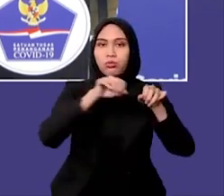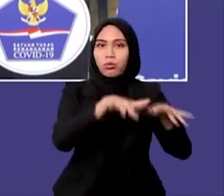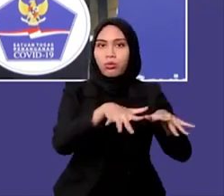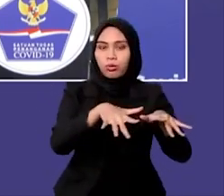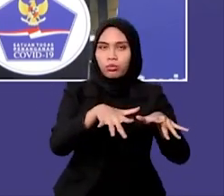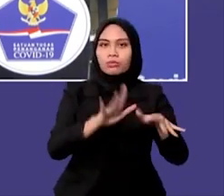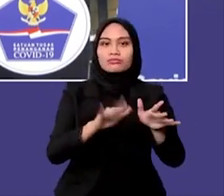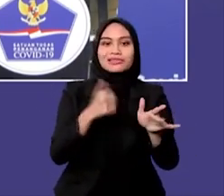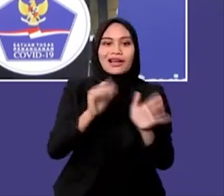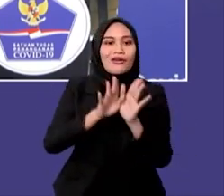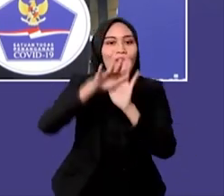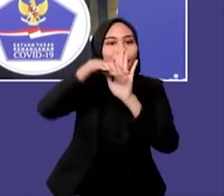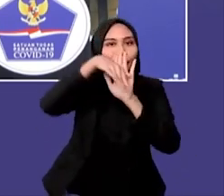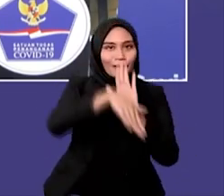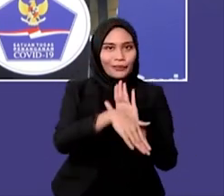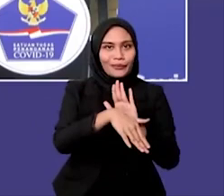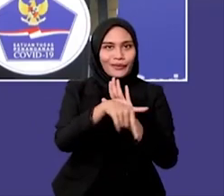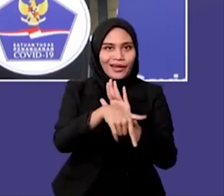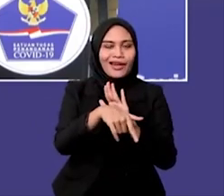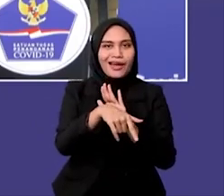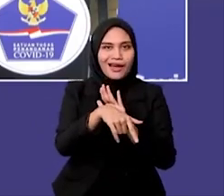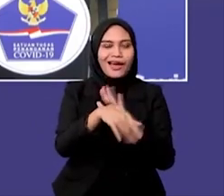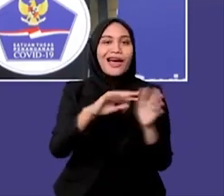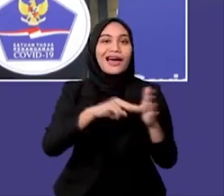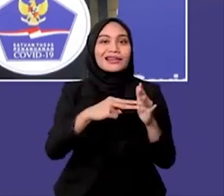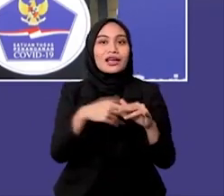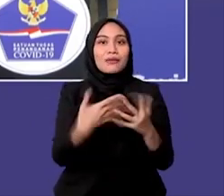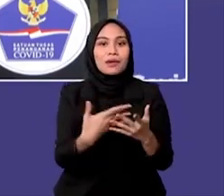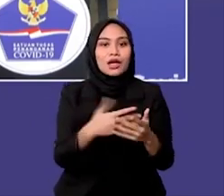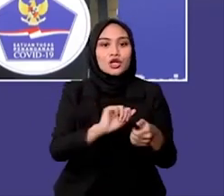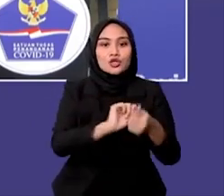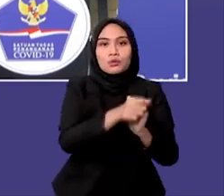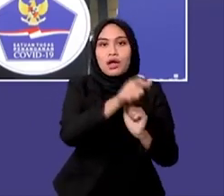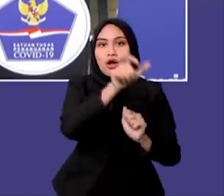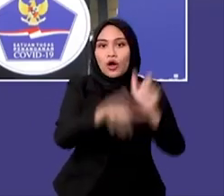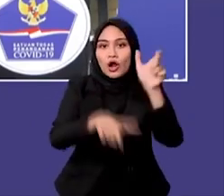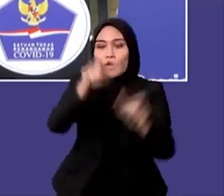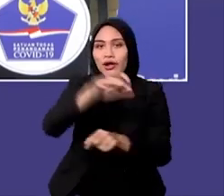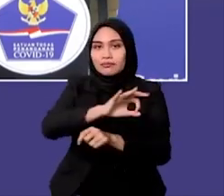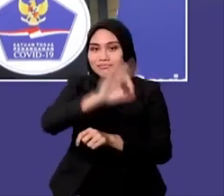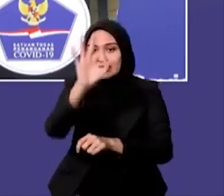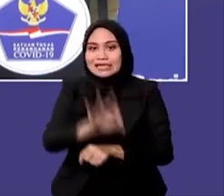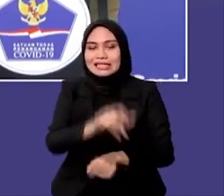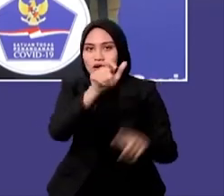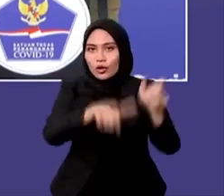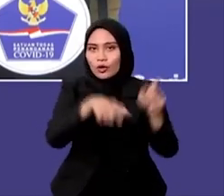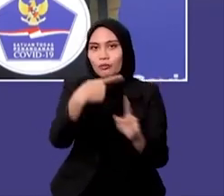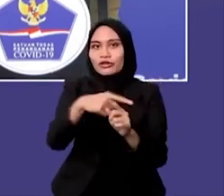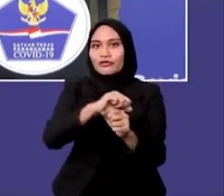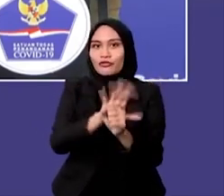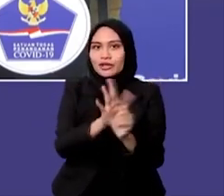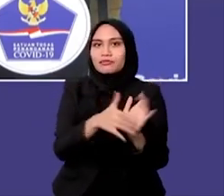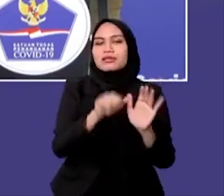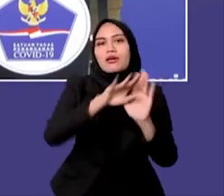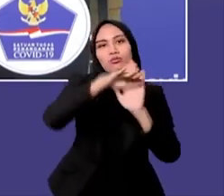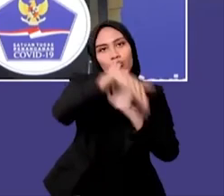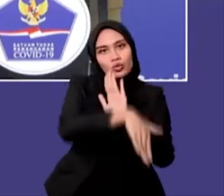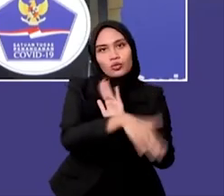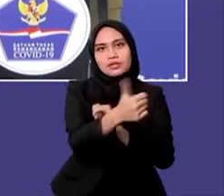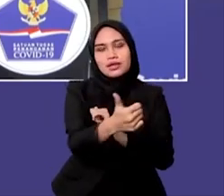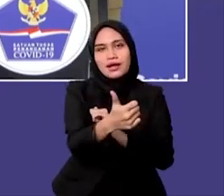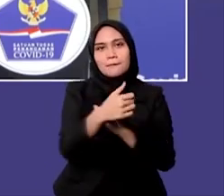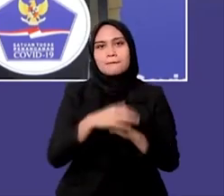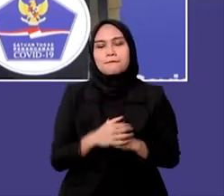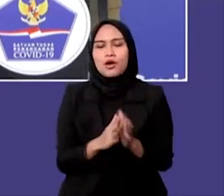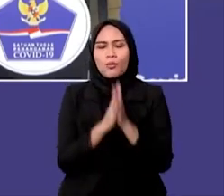maka proses TV tiroid atau jumlah yang dites dan positif juga akan menurun mohon ini menjadi